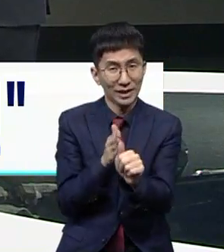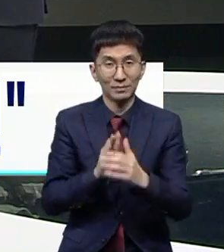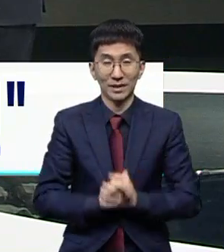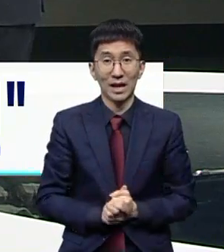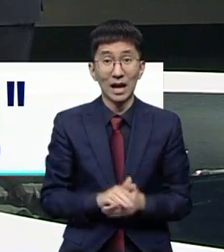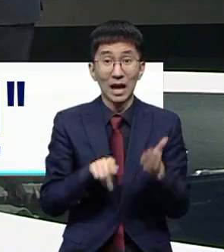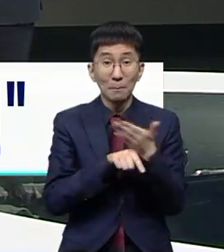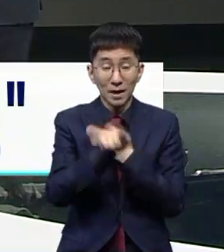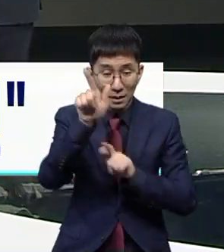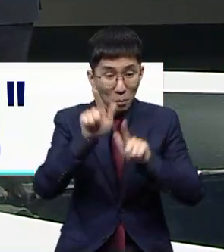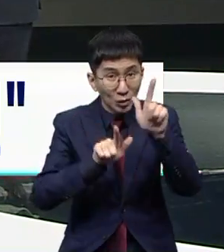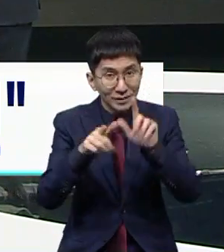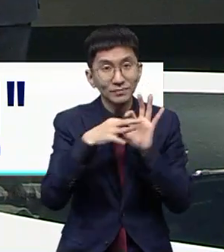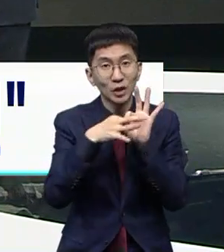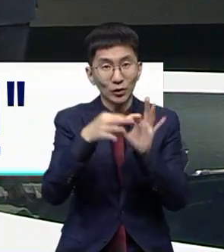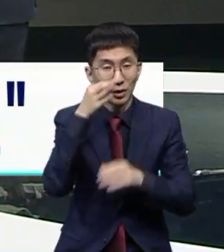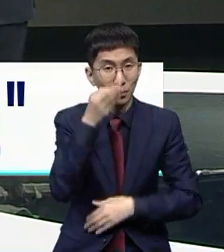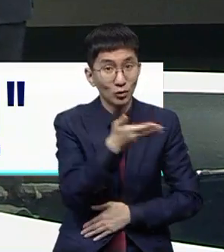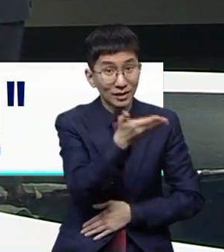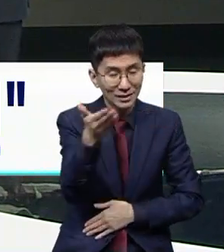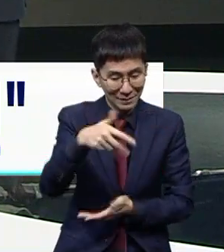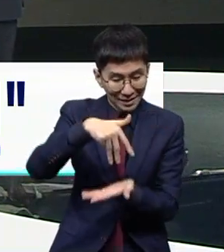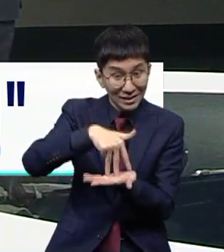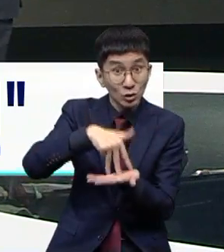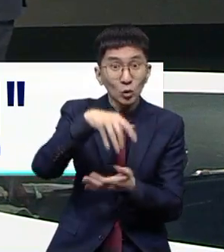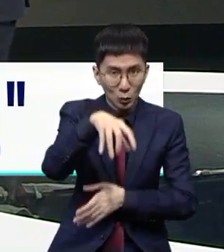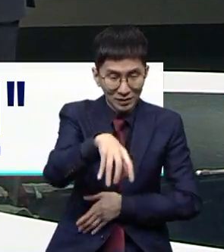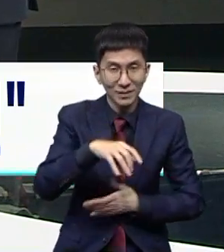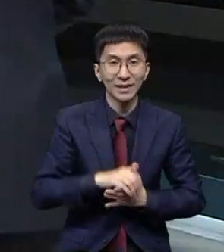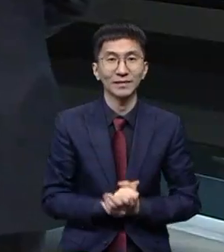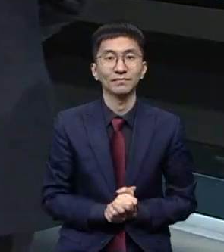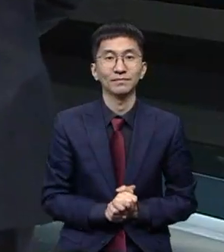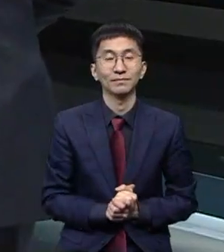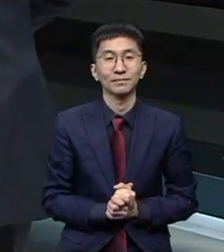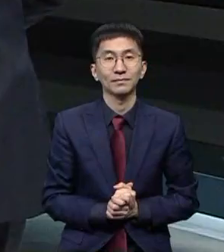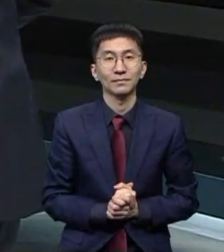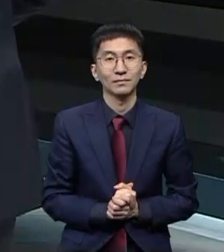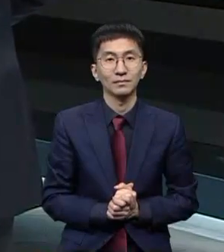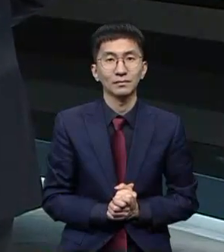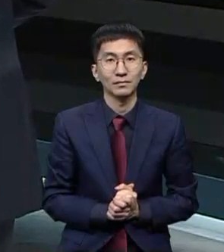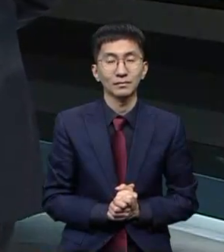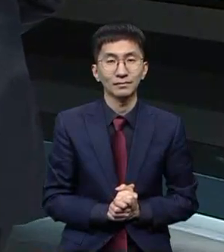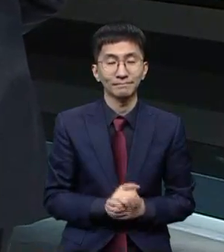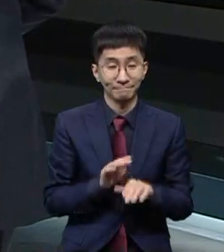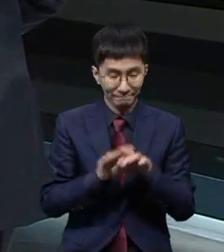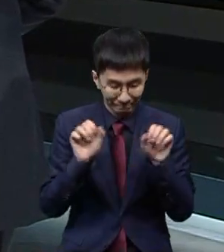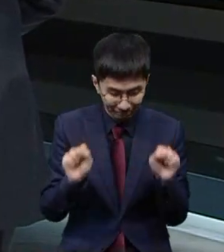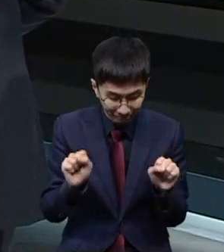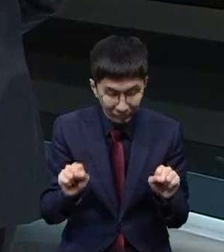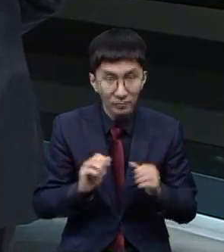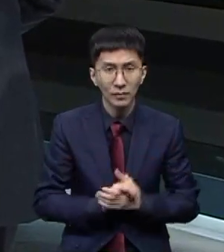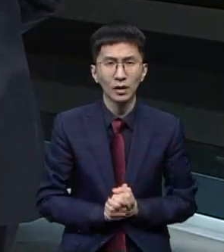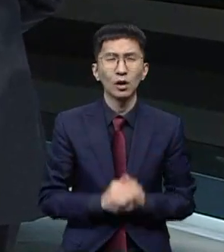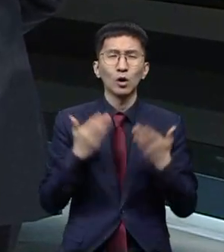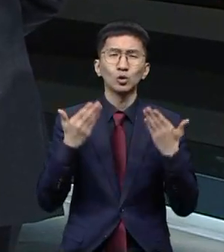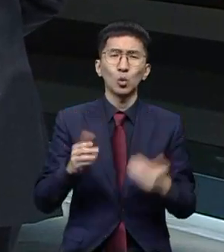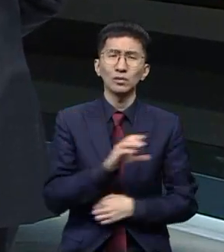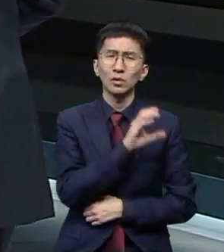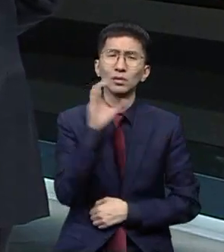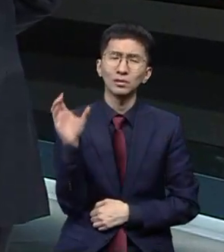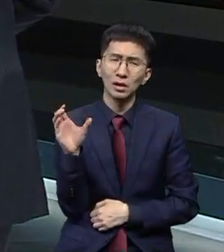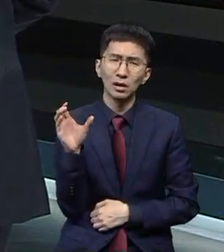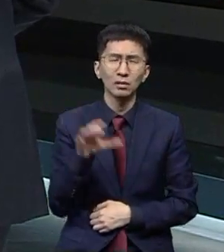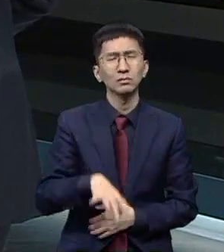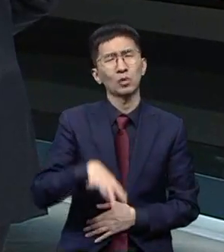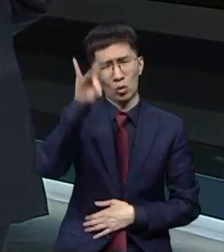지금 바깥 모습은 어떤지 서울 신촌에 나가 있는 취재기자 불러보겠습니다. 자, 김상민 기자, 이렇게 조용한 성탄절